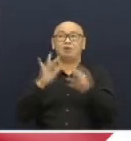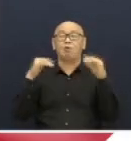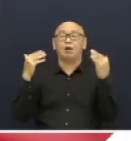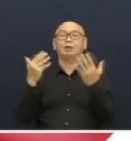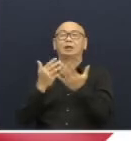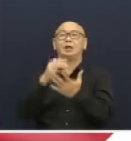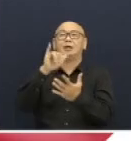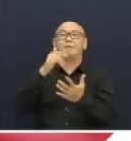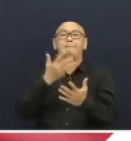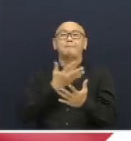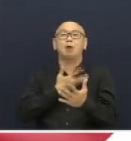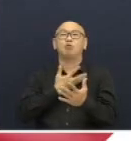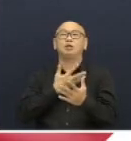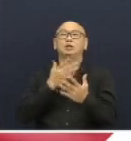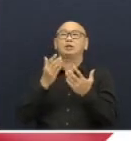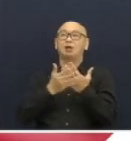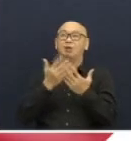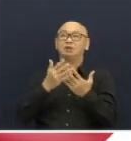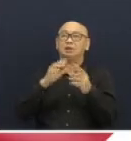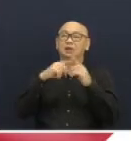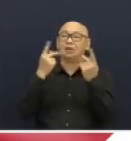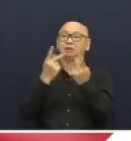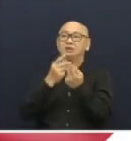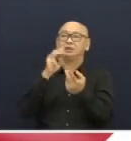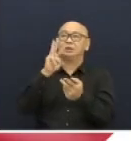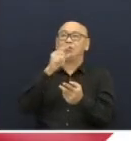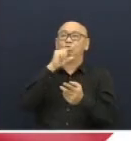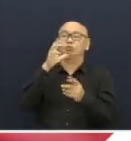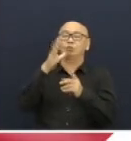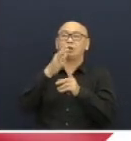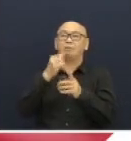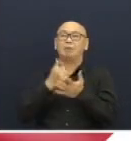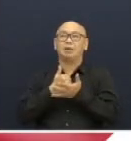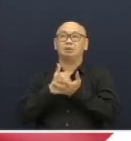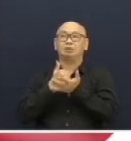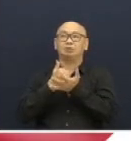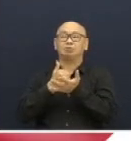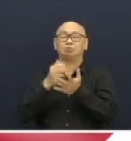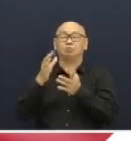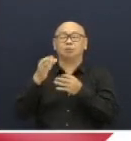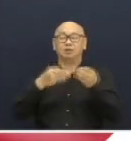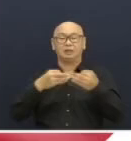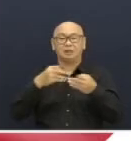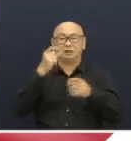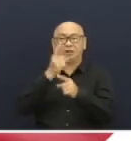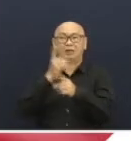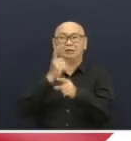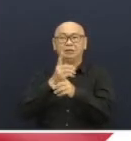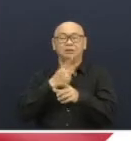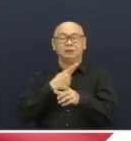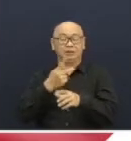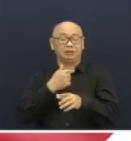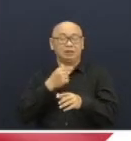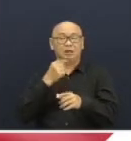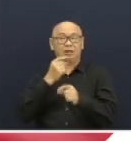yang mau dirawat di kelas 3 akan kita bantu untuk mendapatkan fasilitas secara gratis. Dan kita hitung